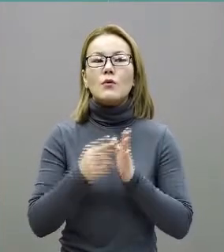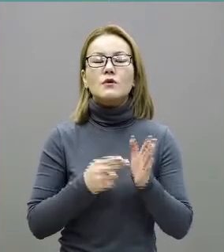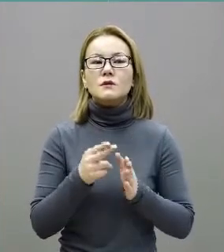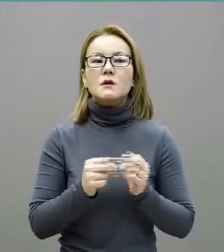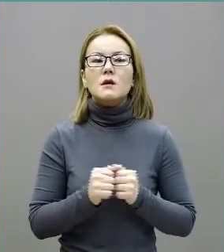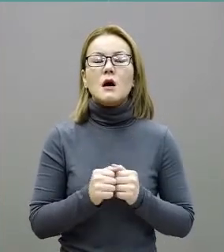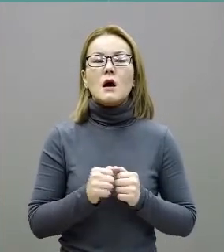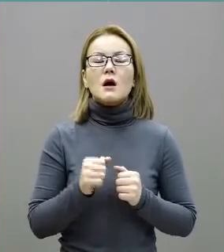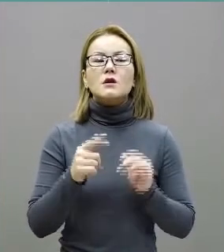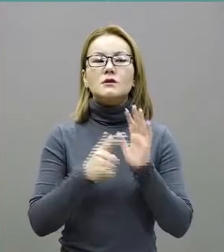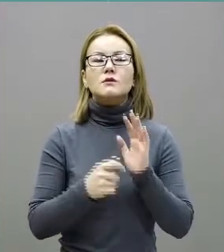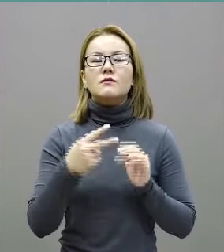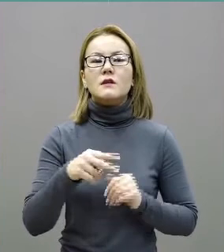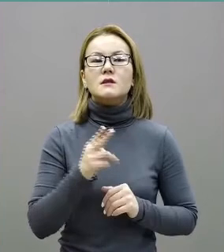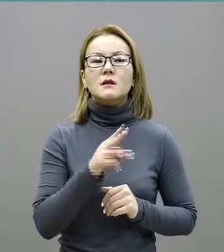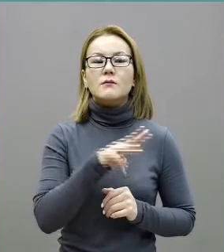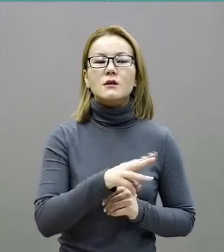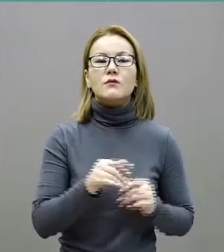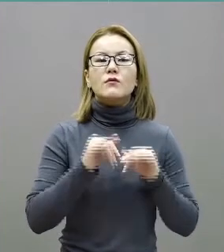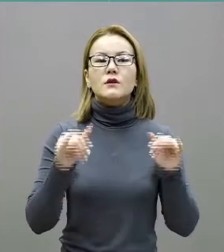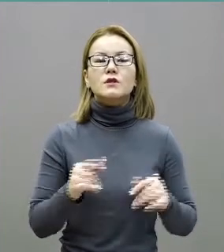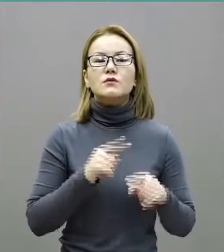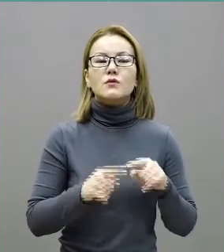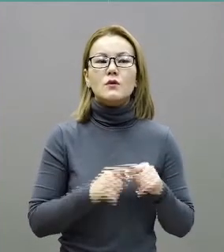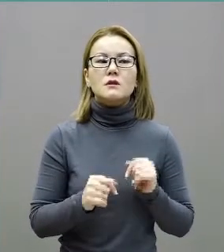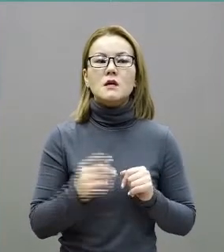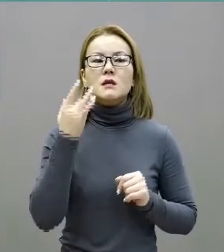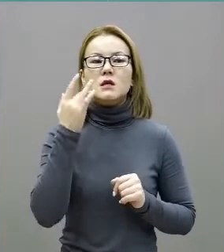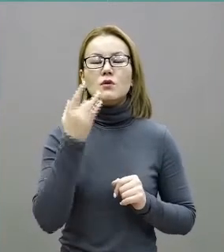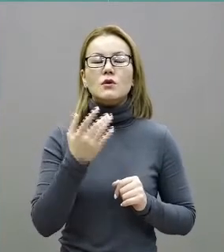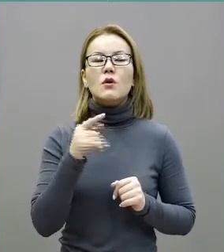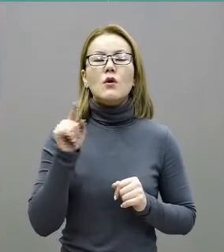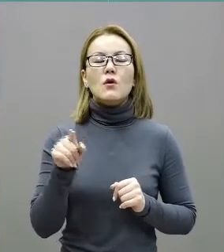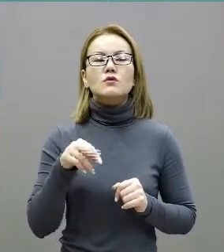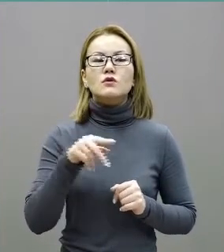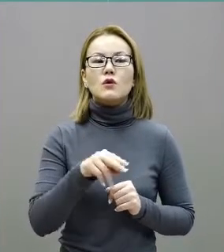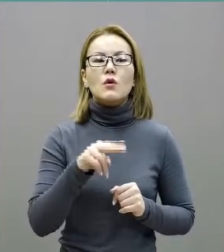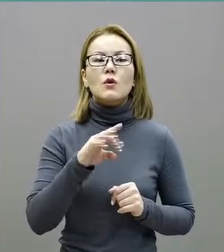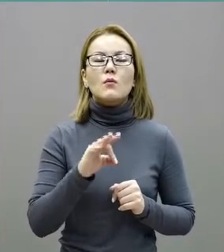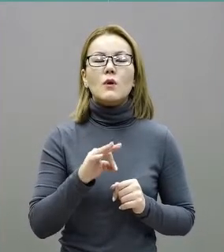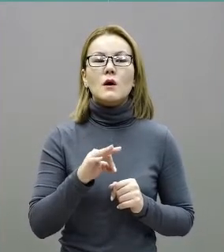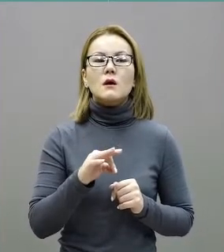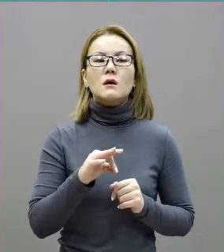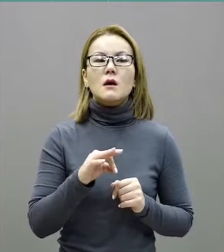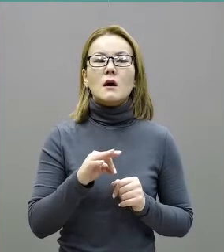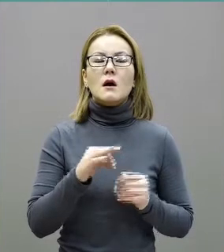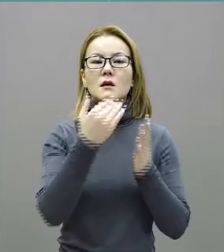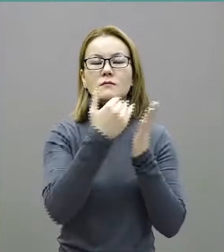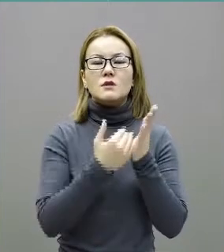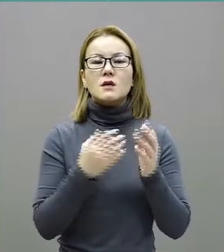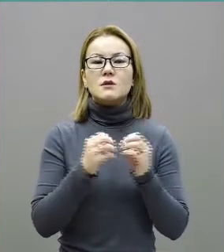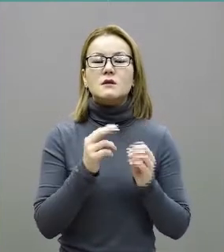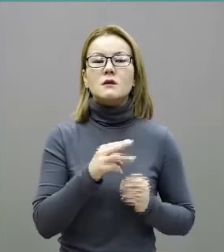на перегоне 720 километров увеличил скорость с которой он шел по расписанию на 10 километров в час